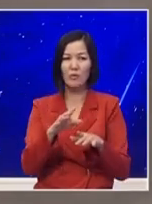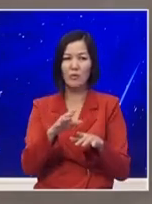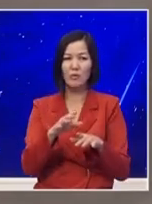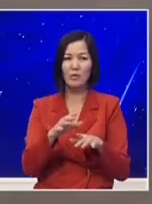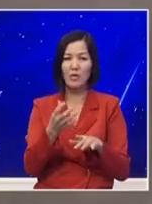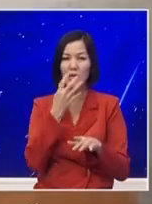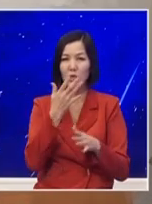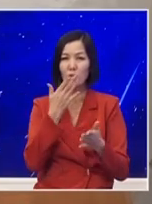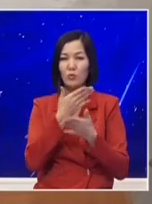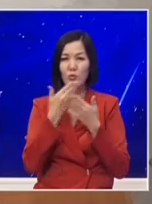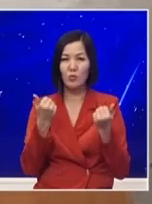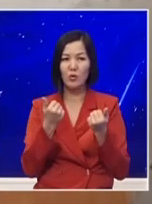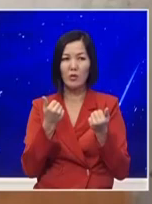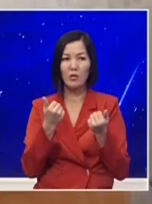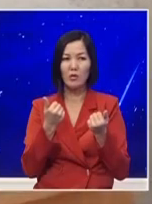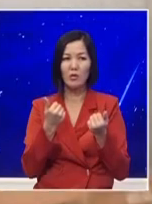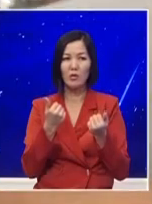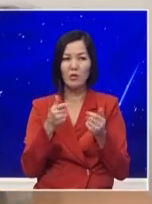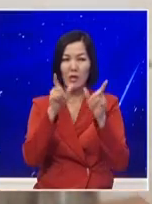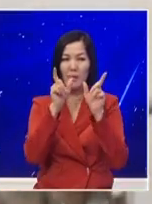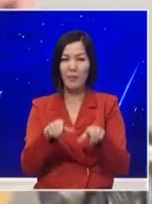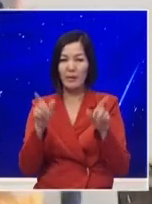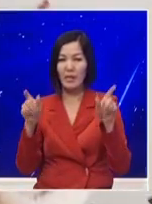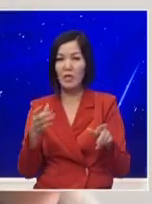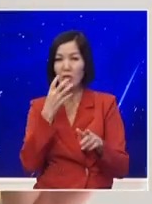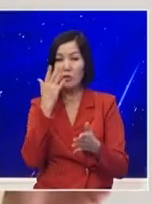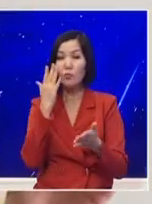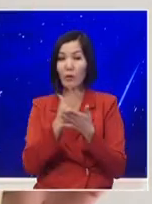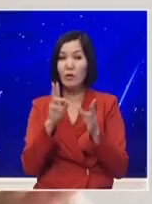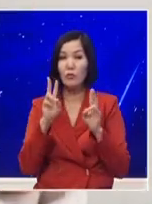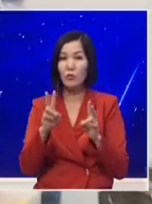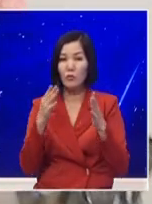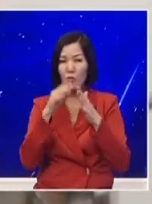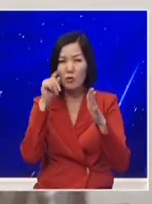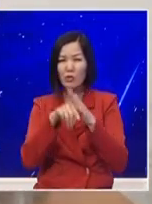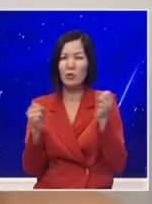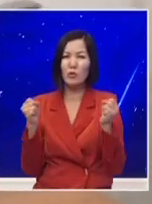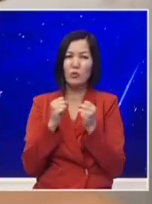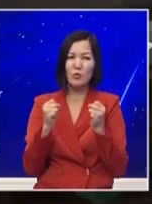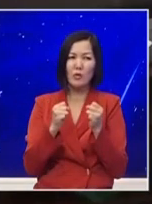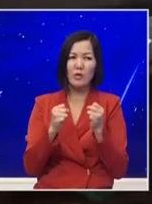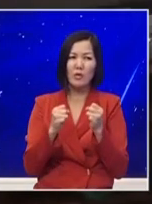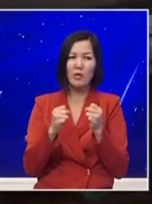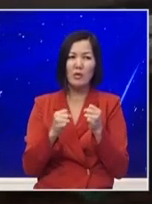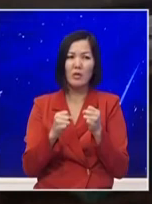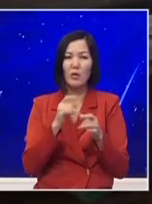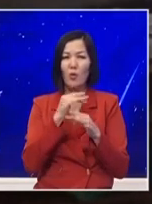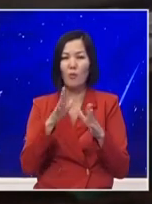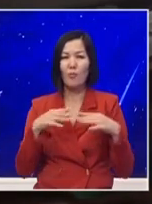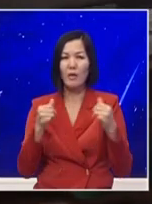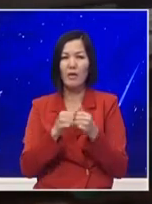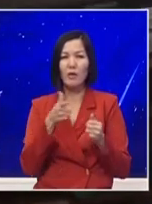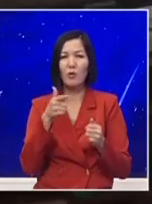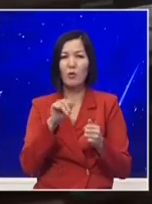Жылу жоқ. Мына стенаның арт жағына кім аға екеміз барып көрдік, трещина стена. Көп балалы ана